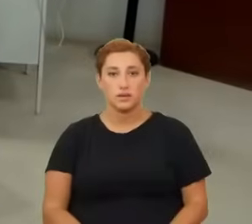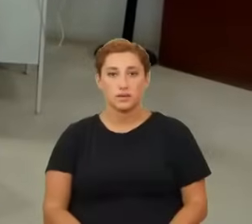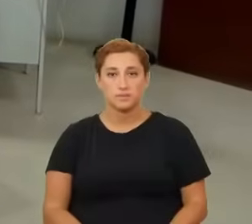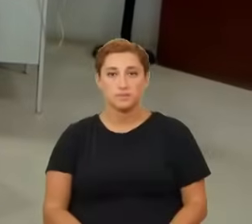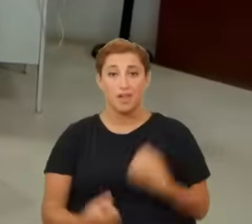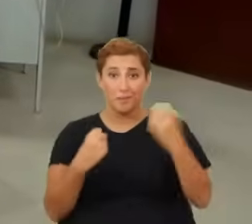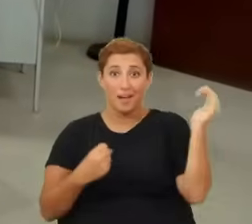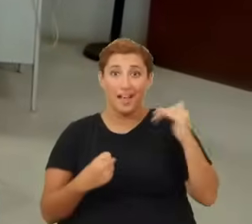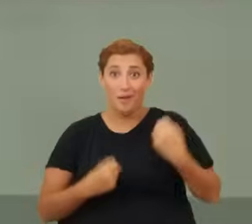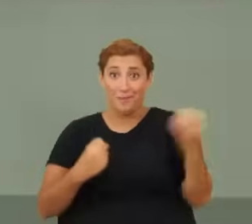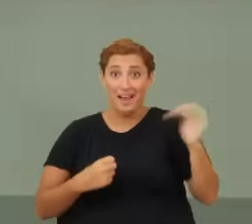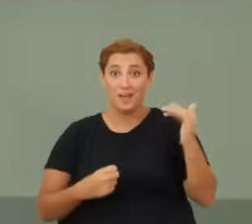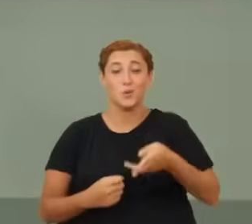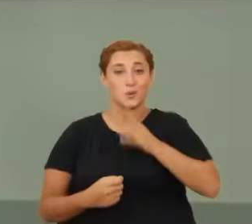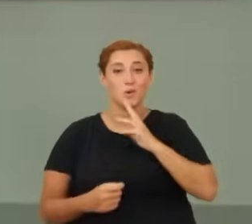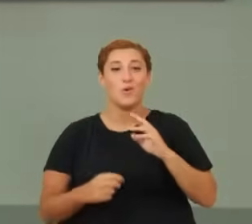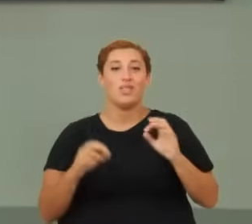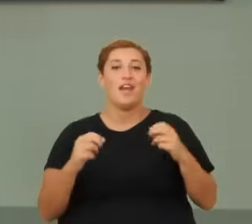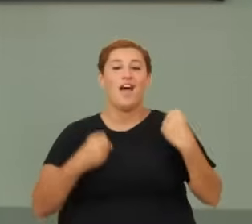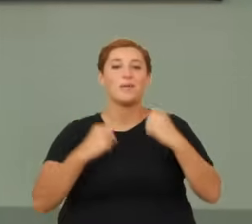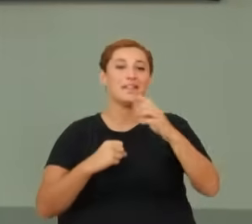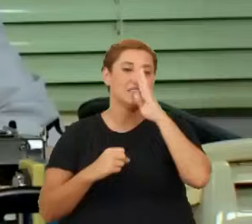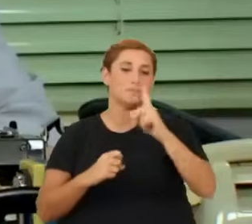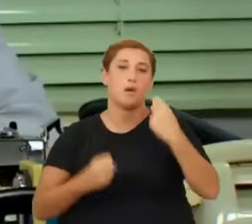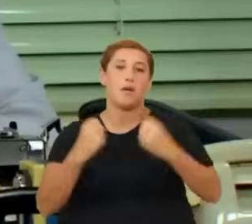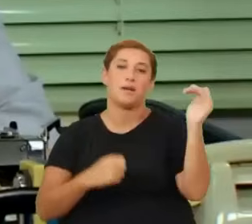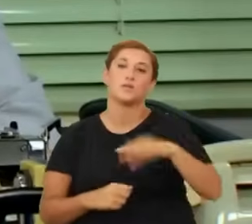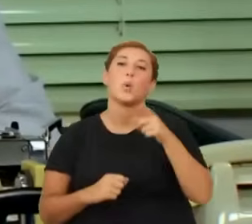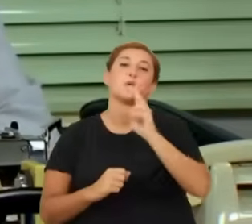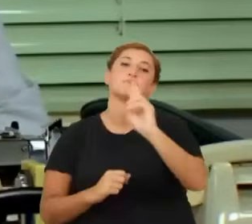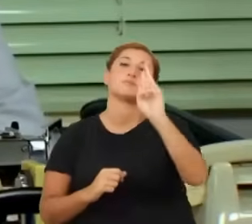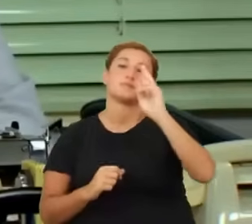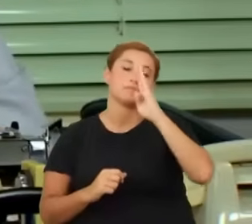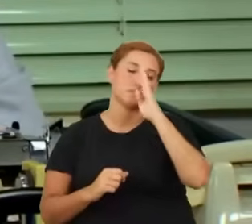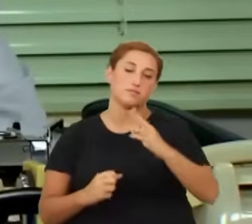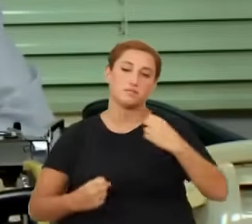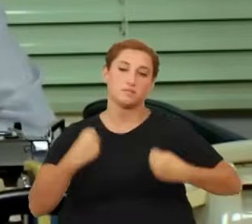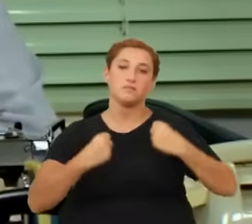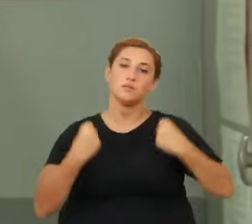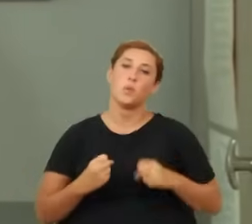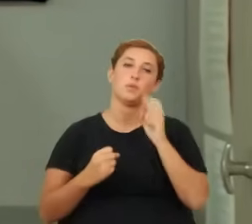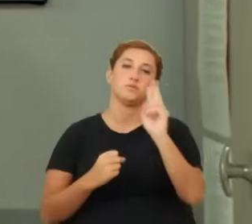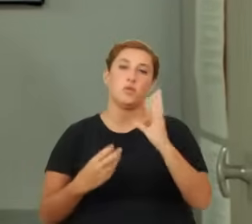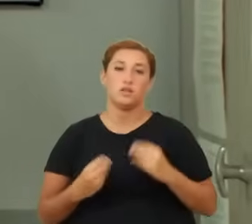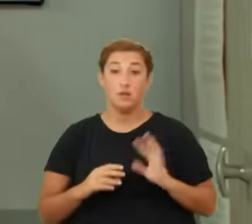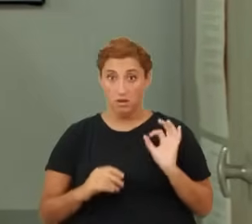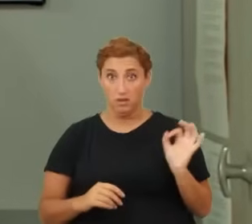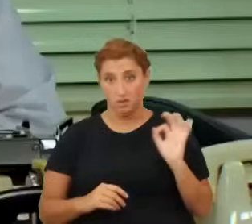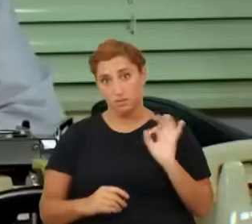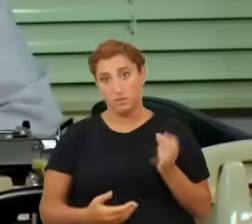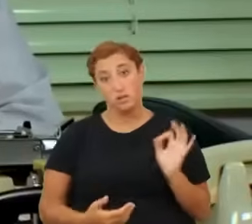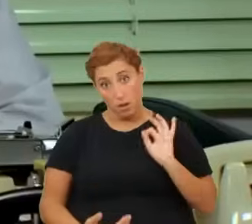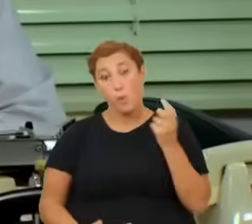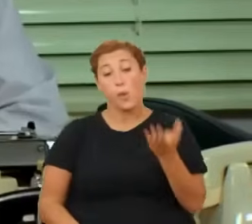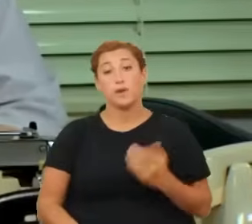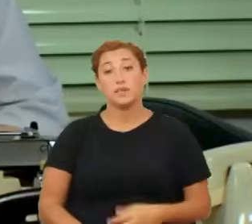Ha, araç geliyor ya. Araç geliyor. Sonra da karakolumuzun resmi bir aracı oldu senin hadi. O artık sizin resmi makam aracınız sayılır başkomiserim. Ha, değil mi?